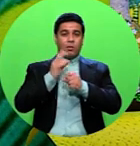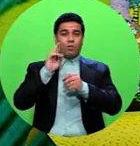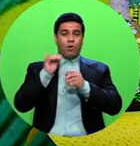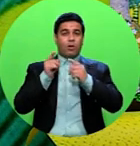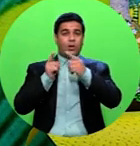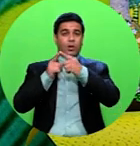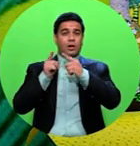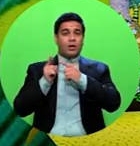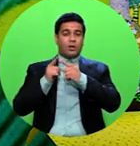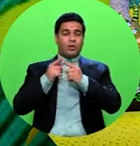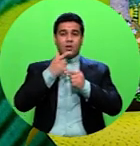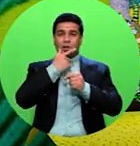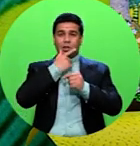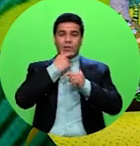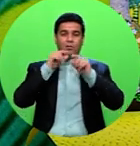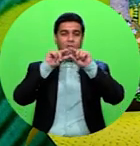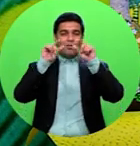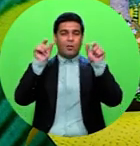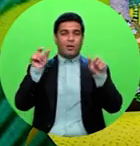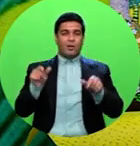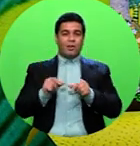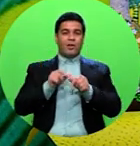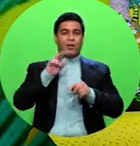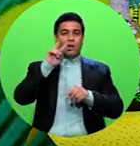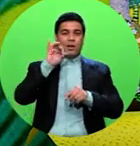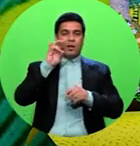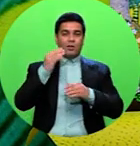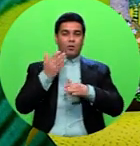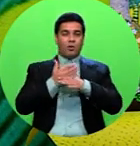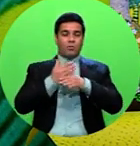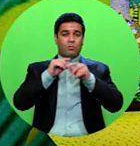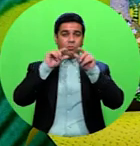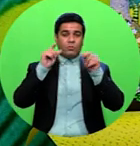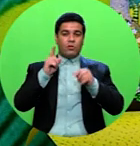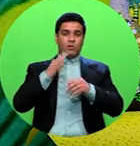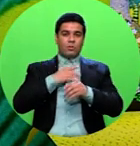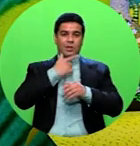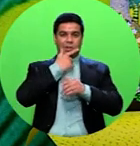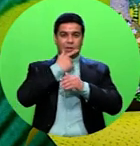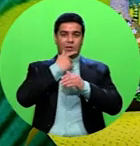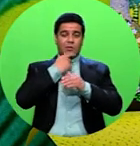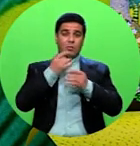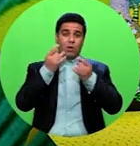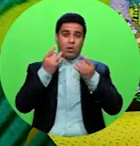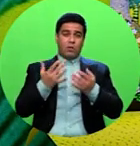краям красивой ажурной лентой. Она приклеивается на обычный